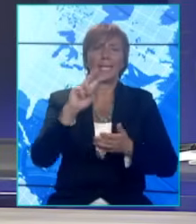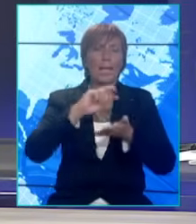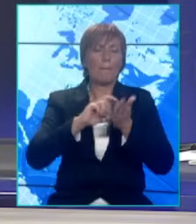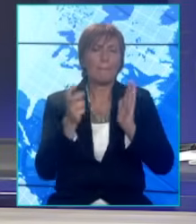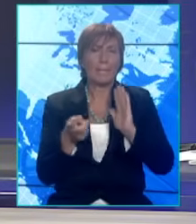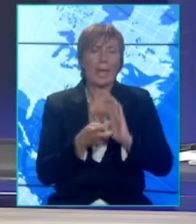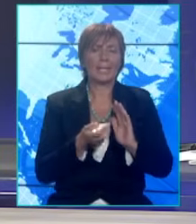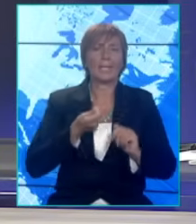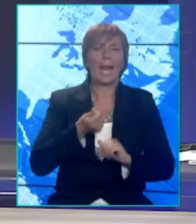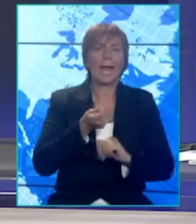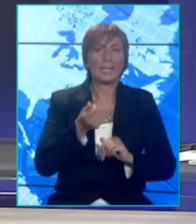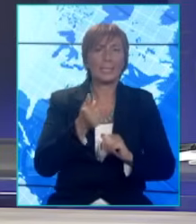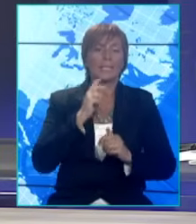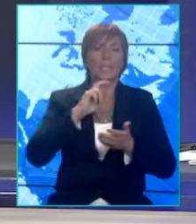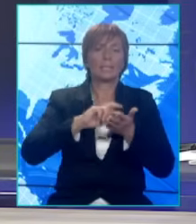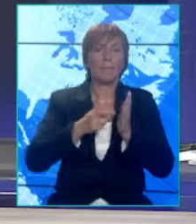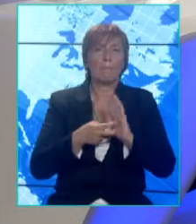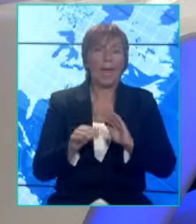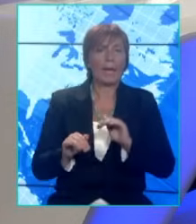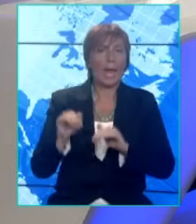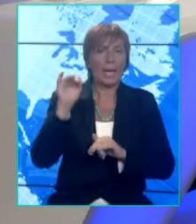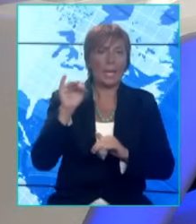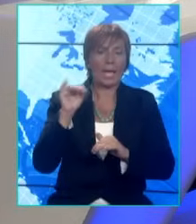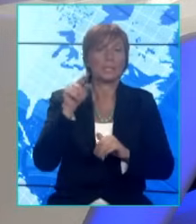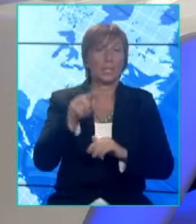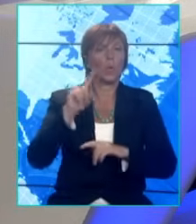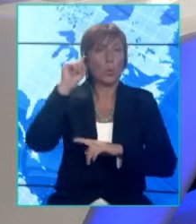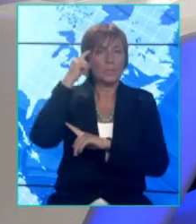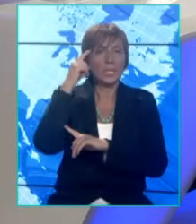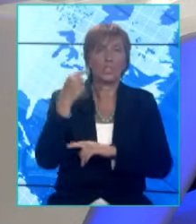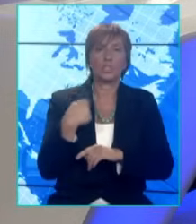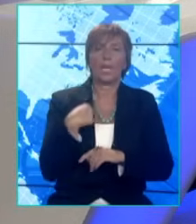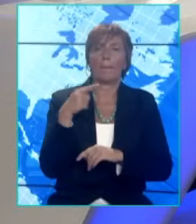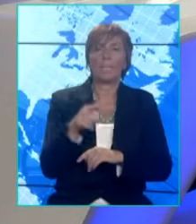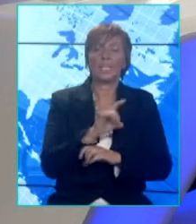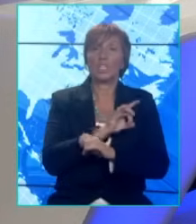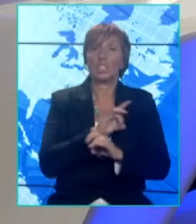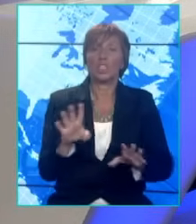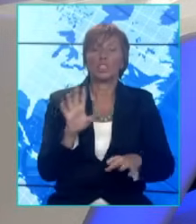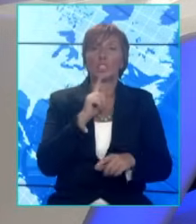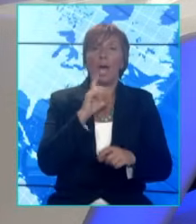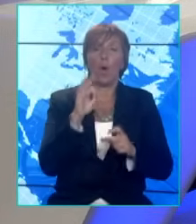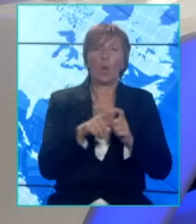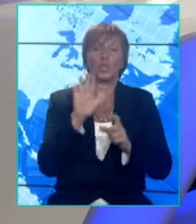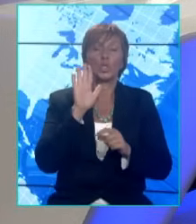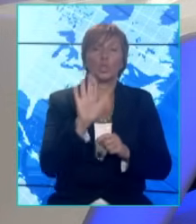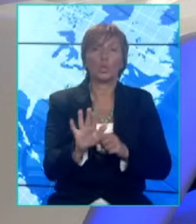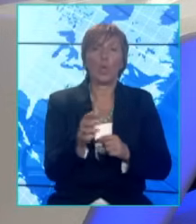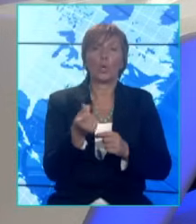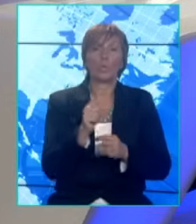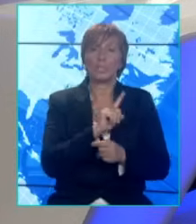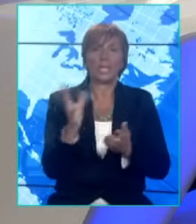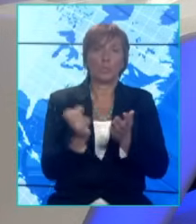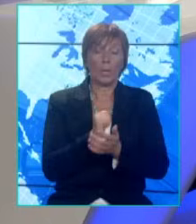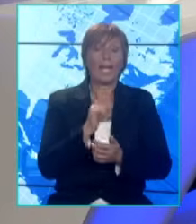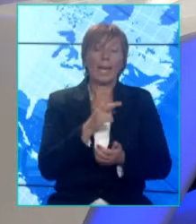planirala sredstva iz plana rasta, pa da to samim time znači da mi ništa od tog novca nećemo dobiti. Ima li mjesta takvim